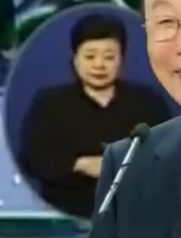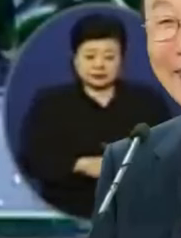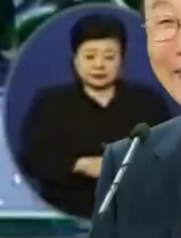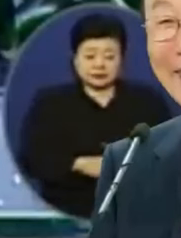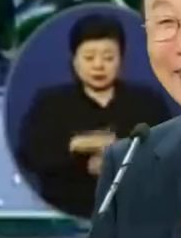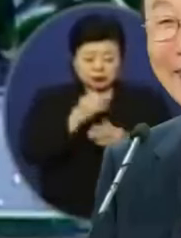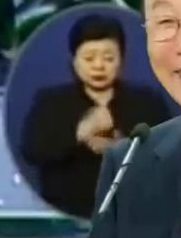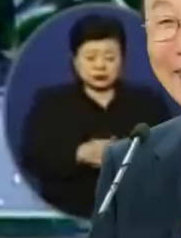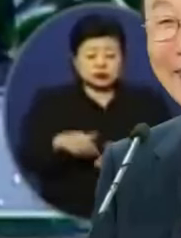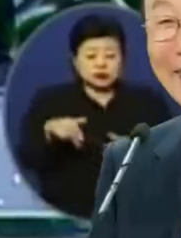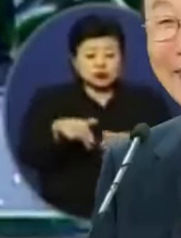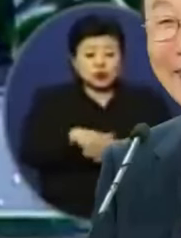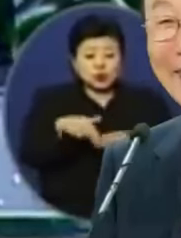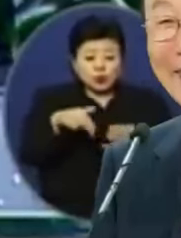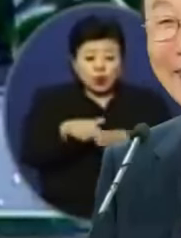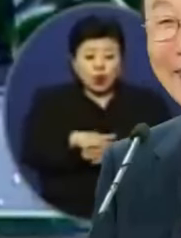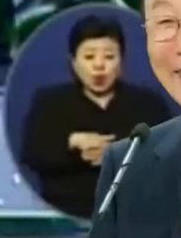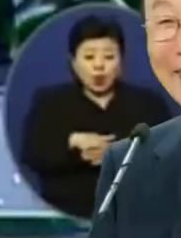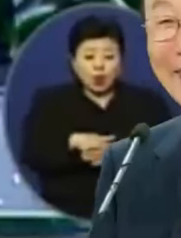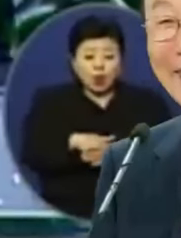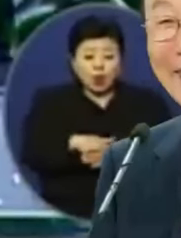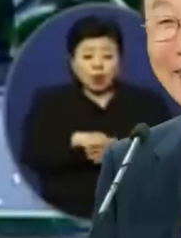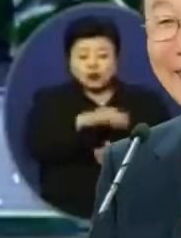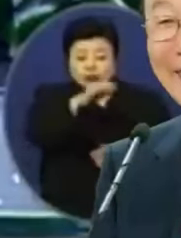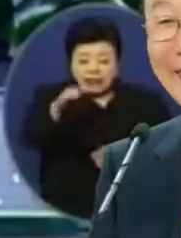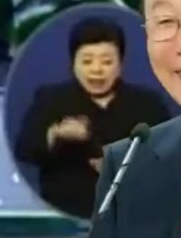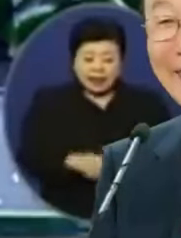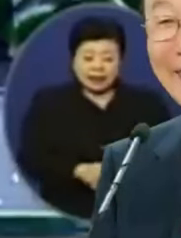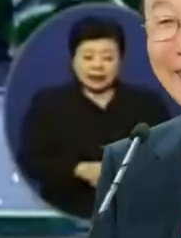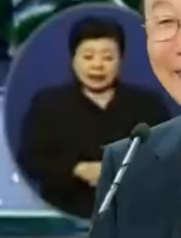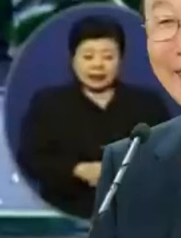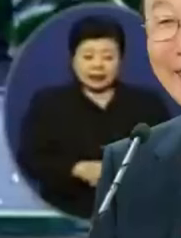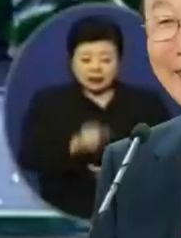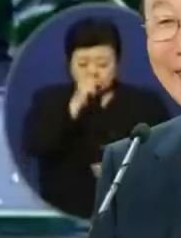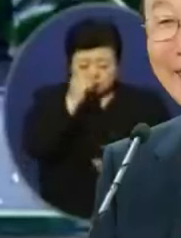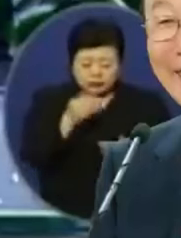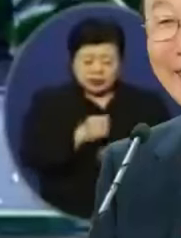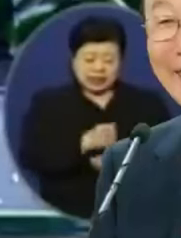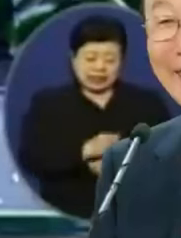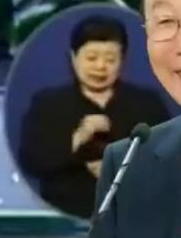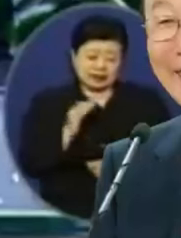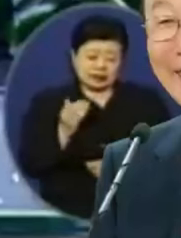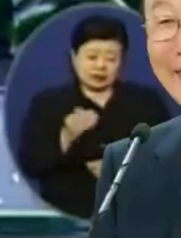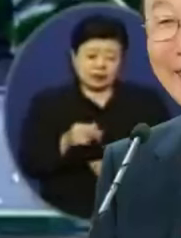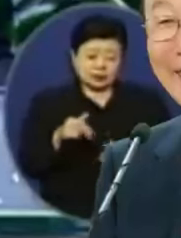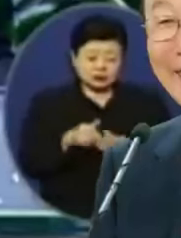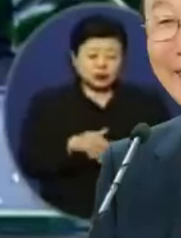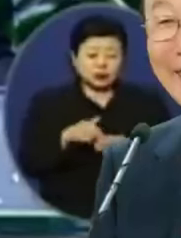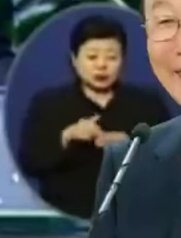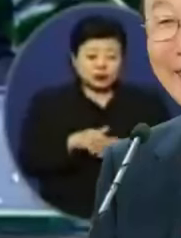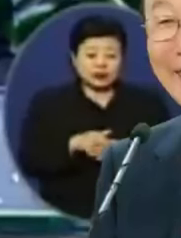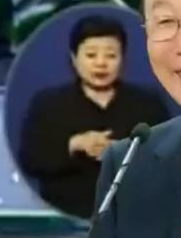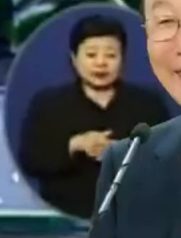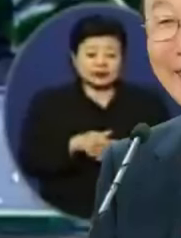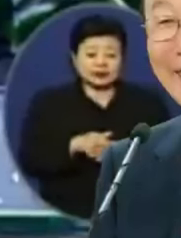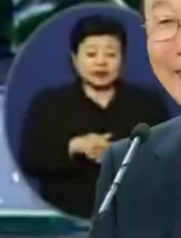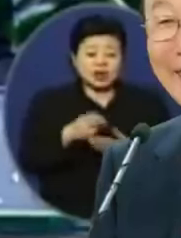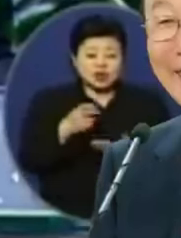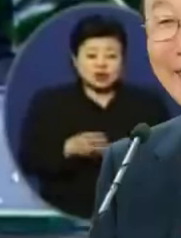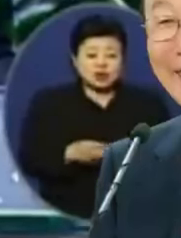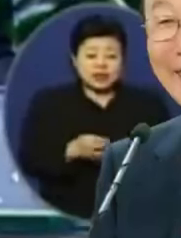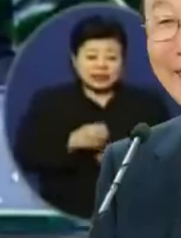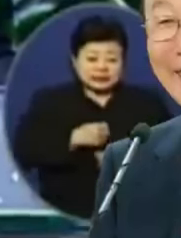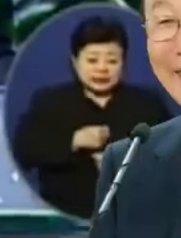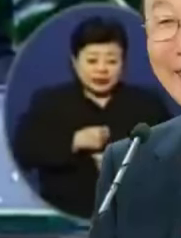네. 모든 종교는 우리가 좋은 일을 해야 되고 종교적인 윤례를